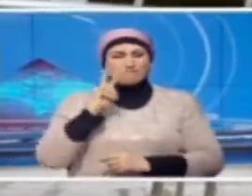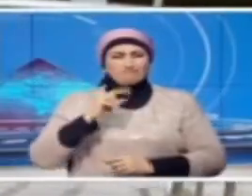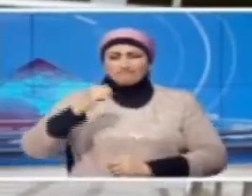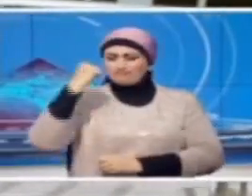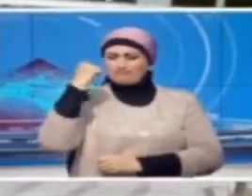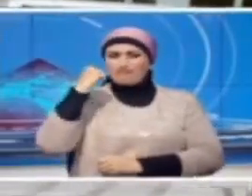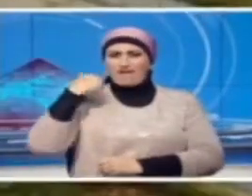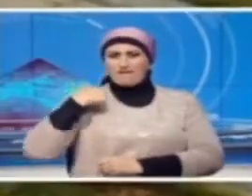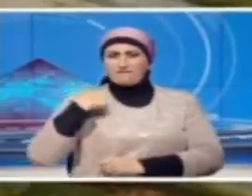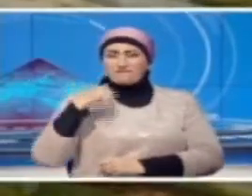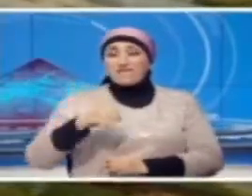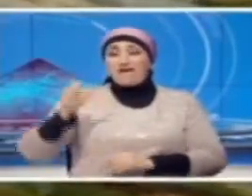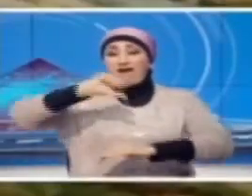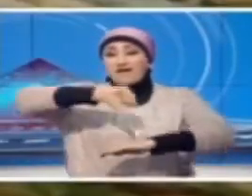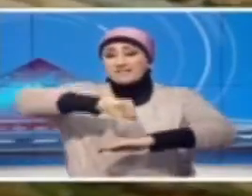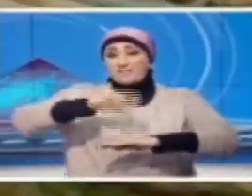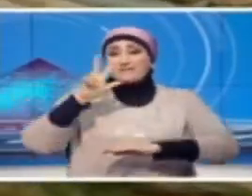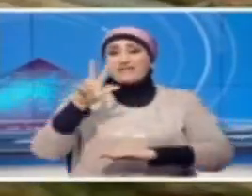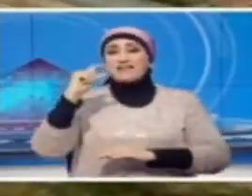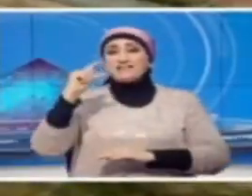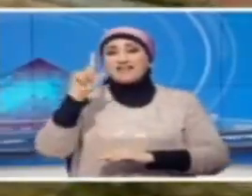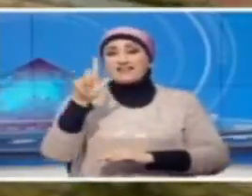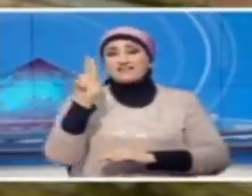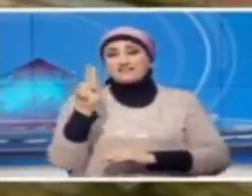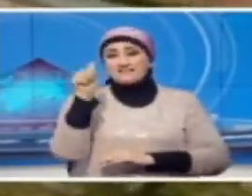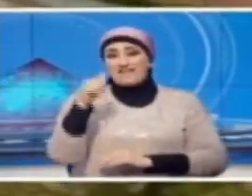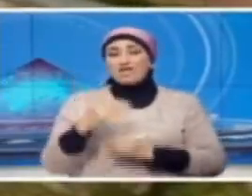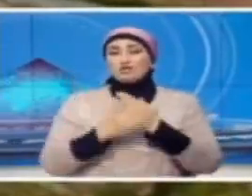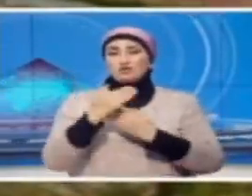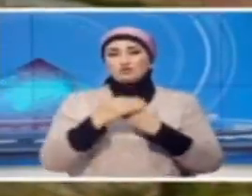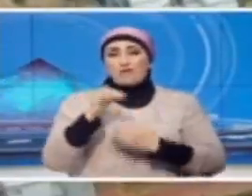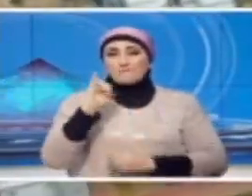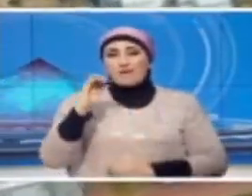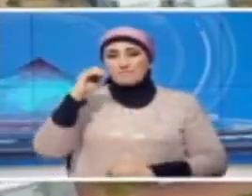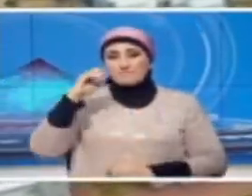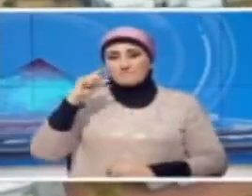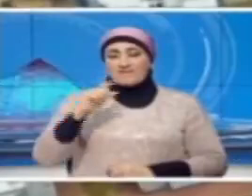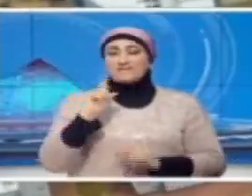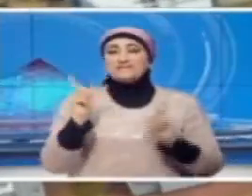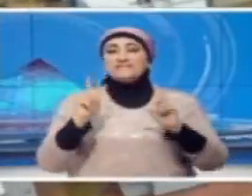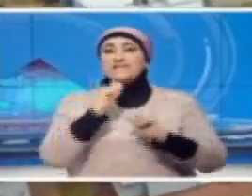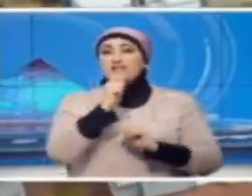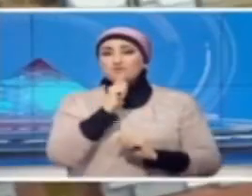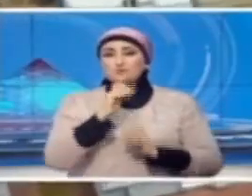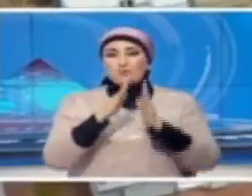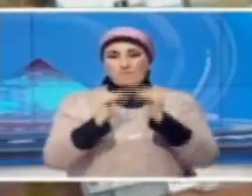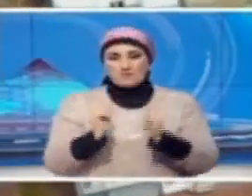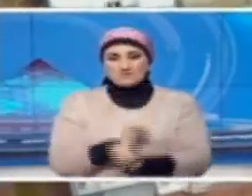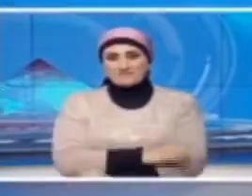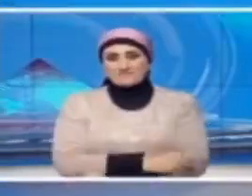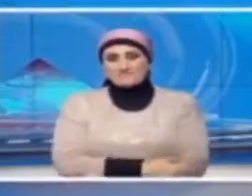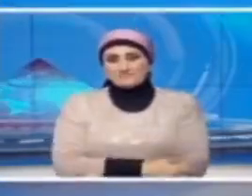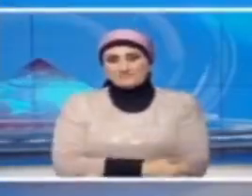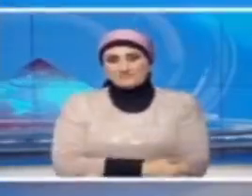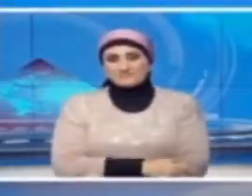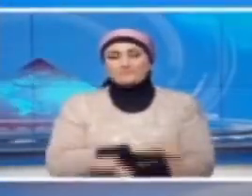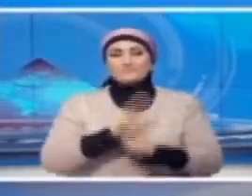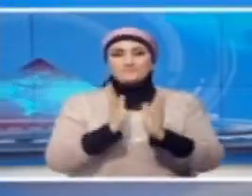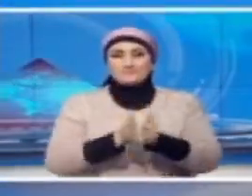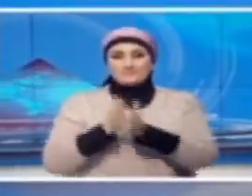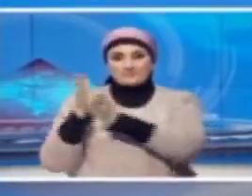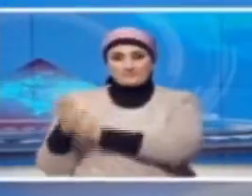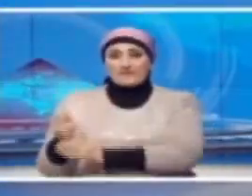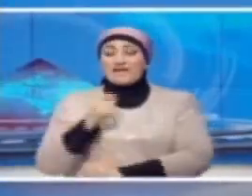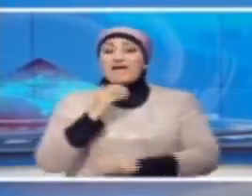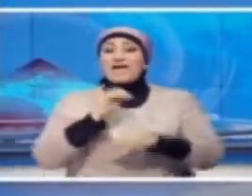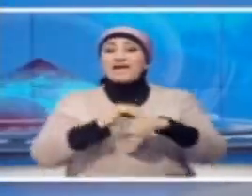عاصمة الدلتا الجديدة. محمد شلآمي، التلفزيون المصري. أكدت